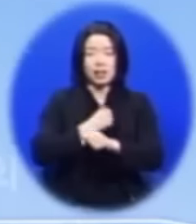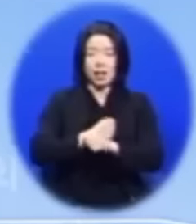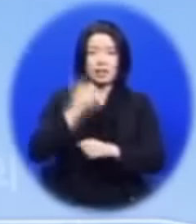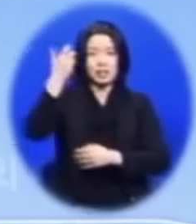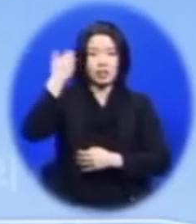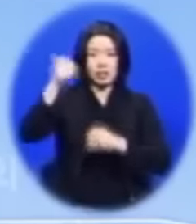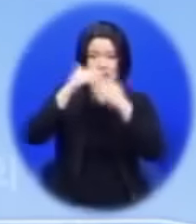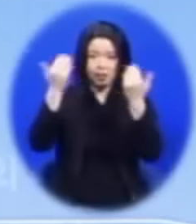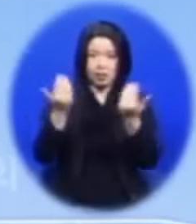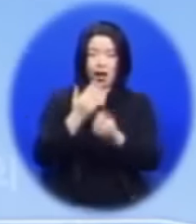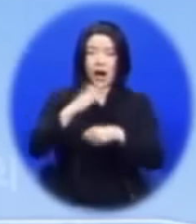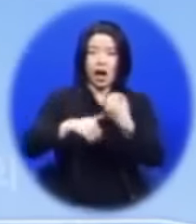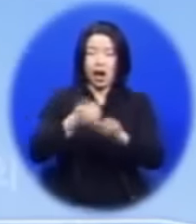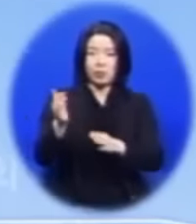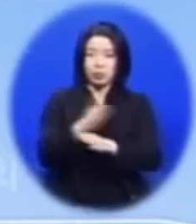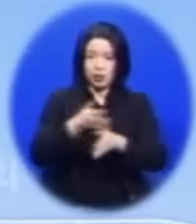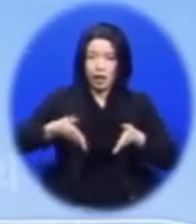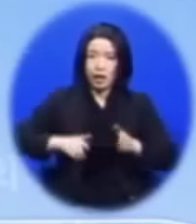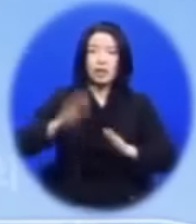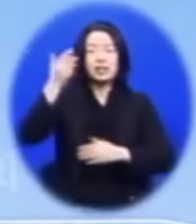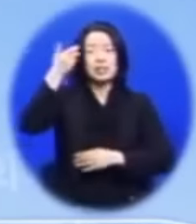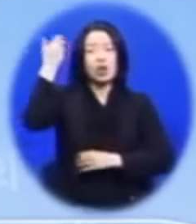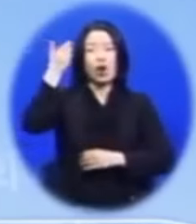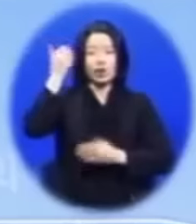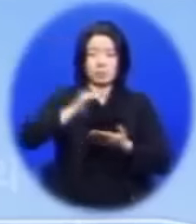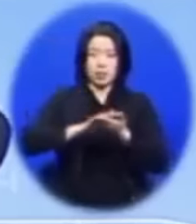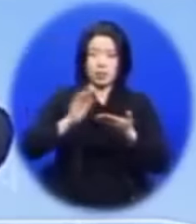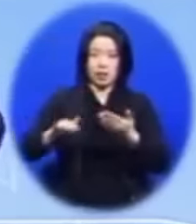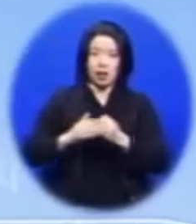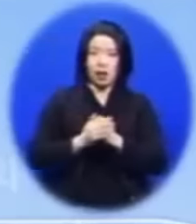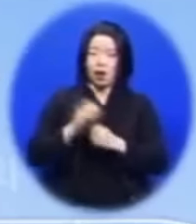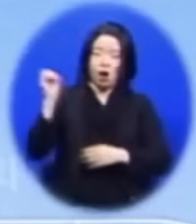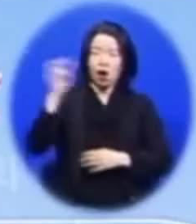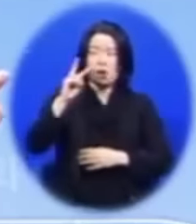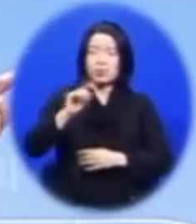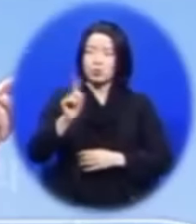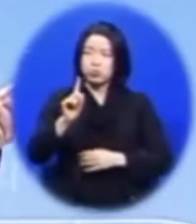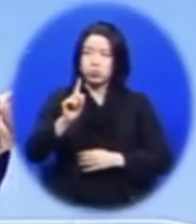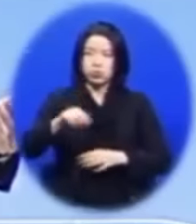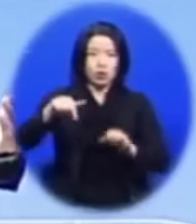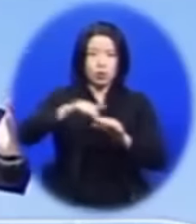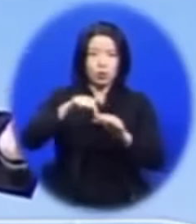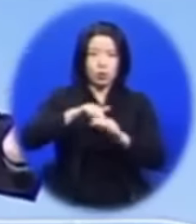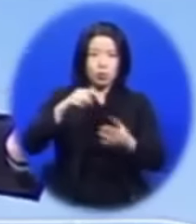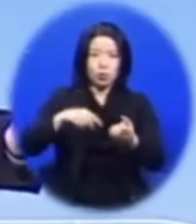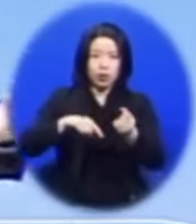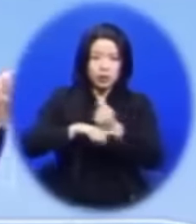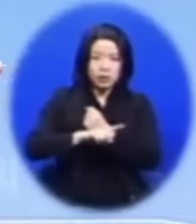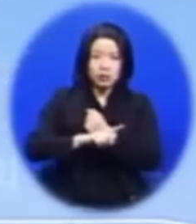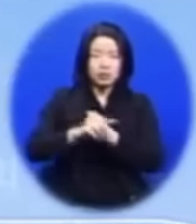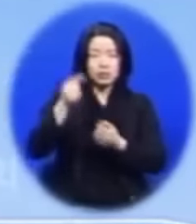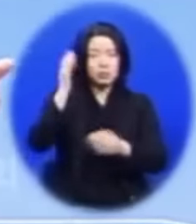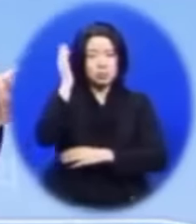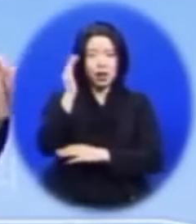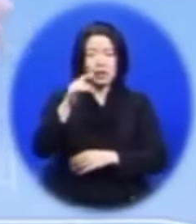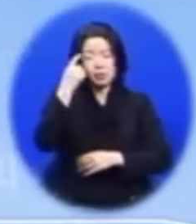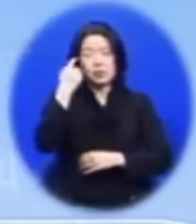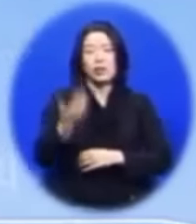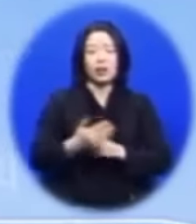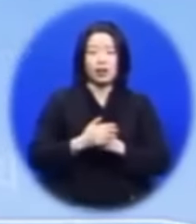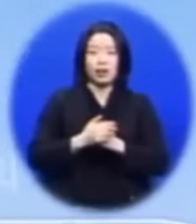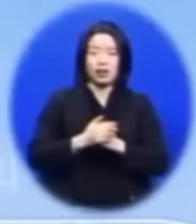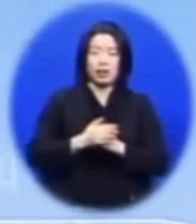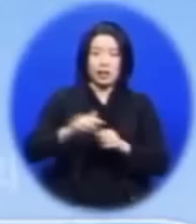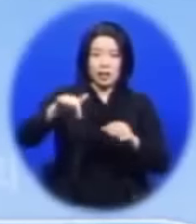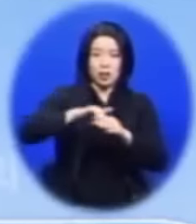하나님에게서 난 영입니다 아 갑자기 웬 교리 이야기인가 여러분 교리 나 교리